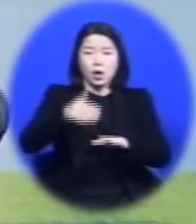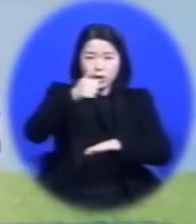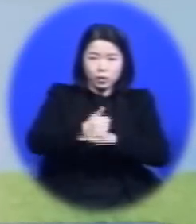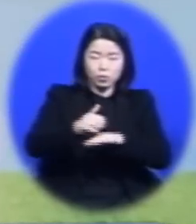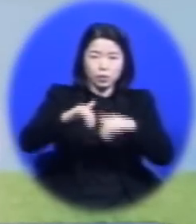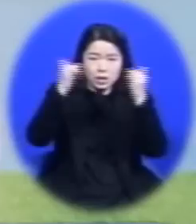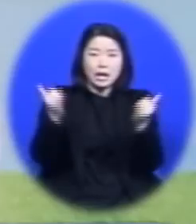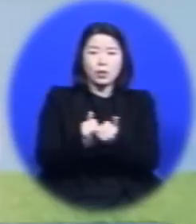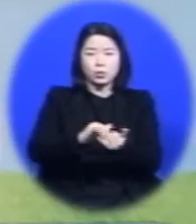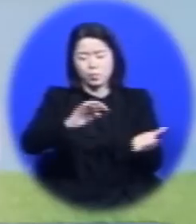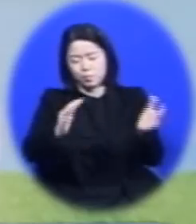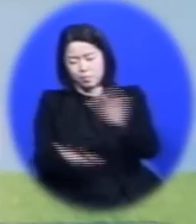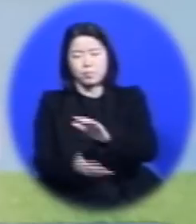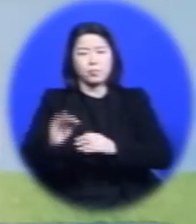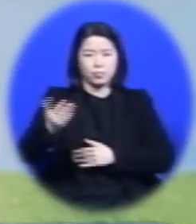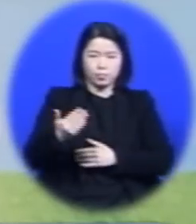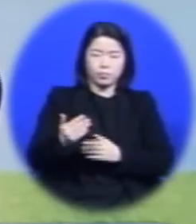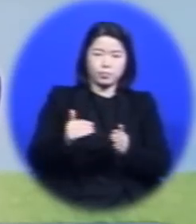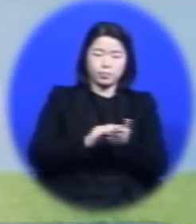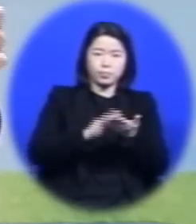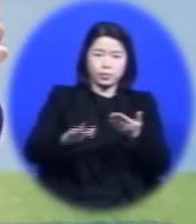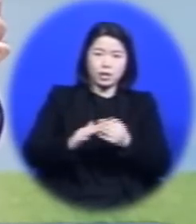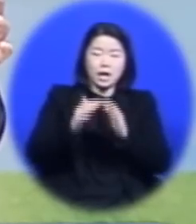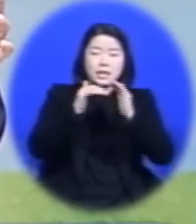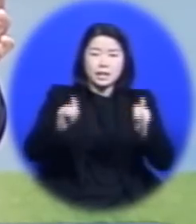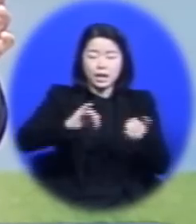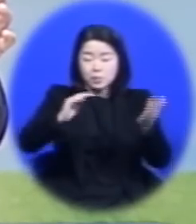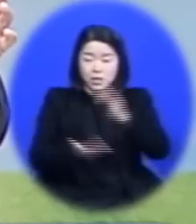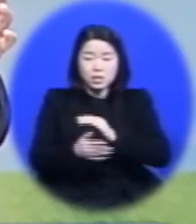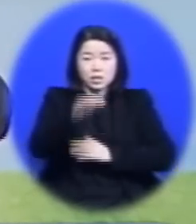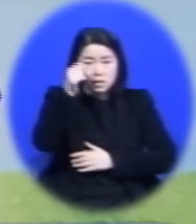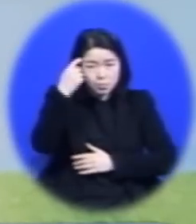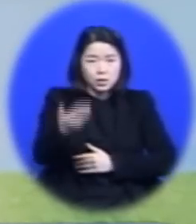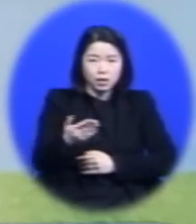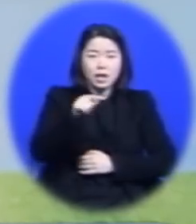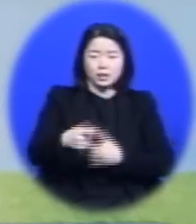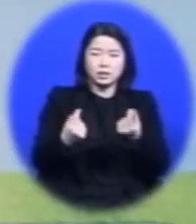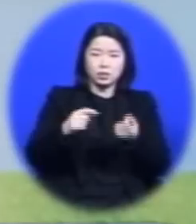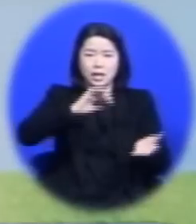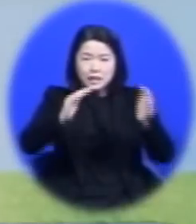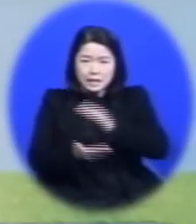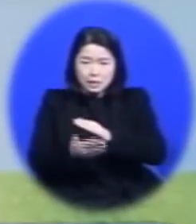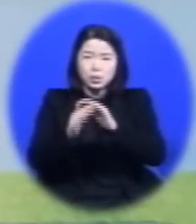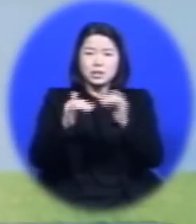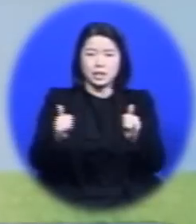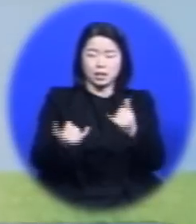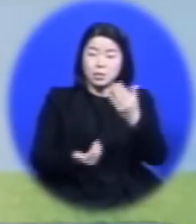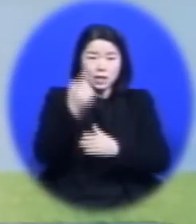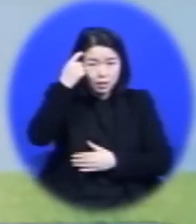사회도 뒤집어지는 사람이 뒤집어졌네 그렇게 뒤집어진 사람이